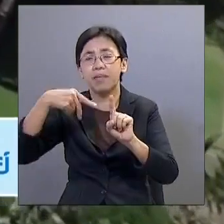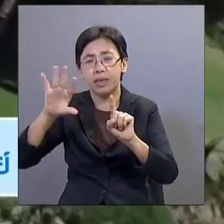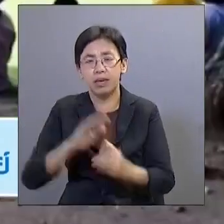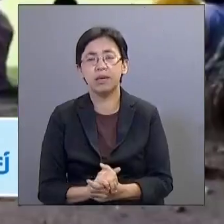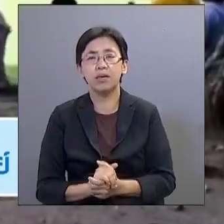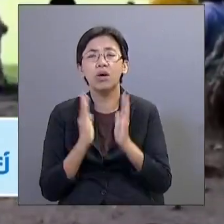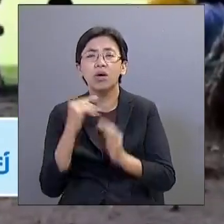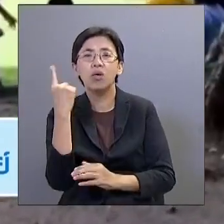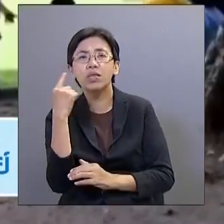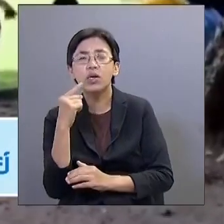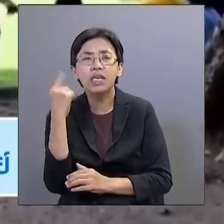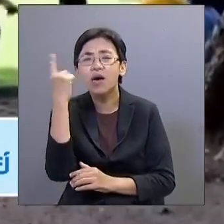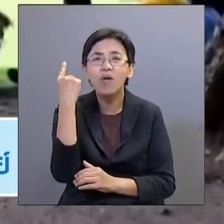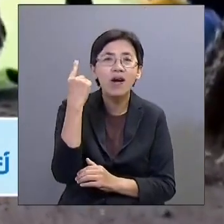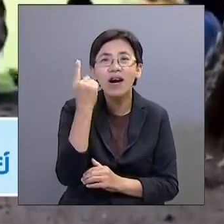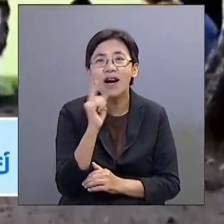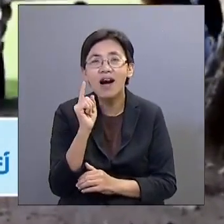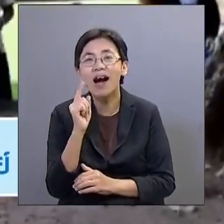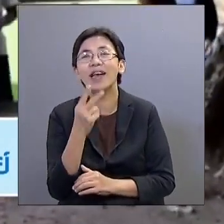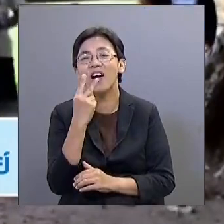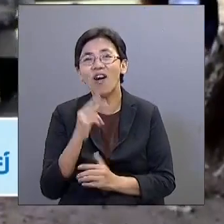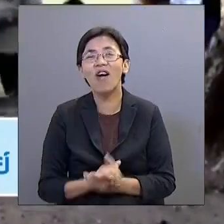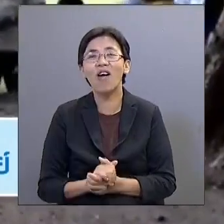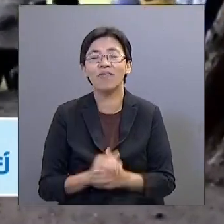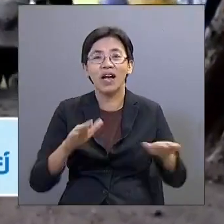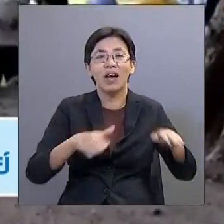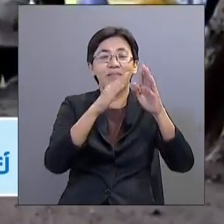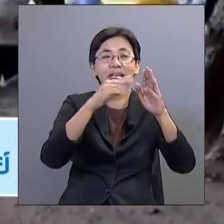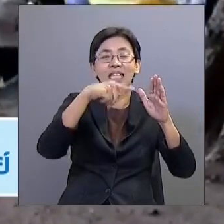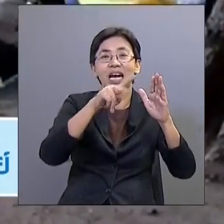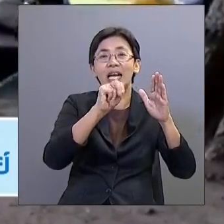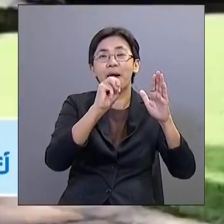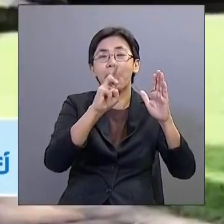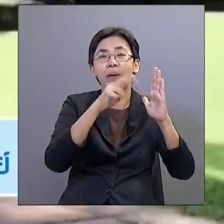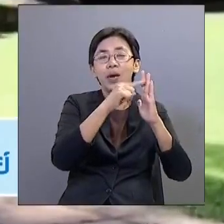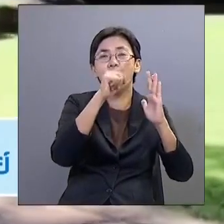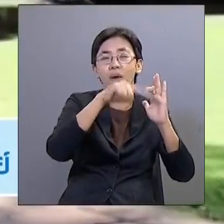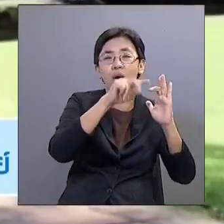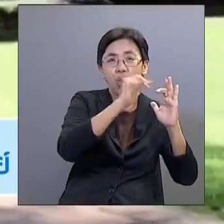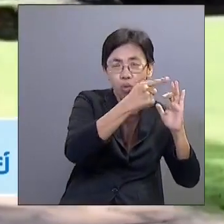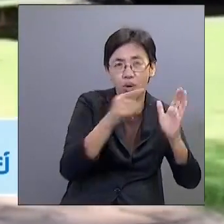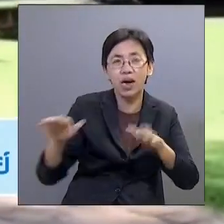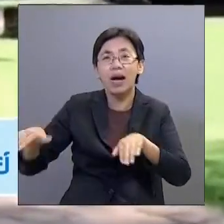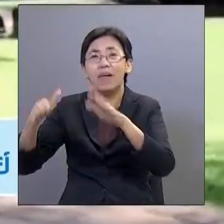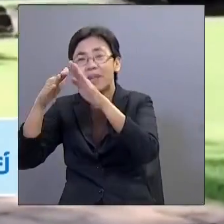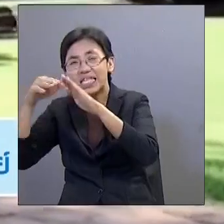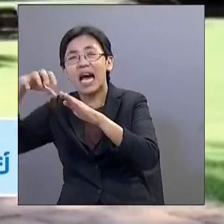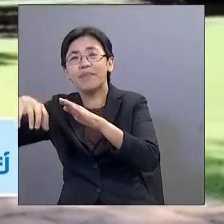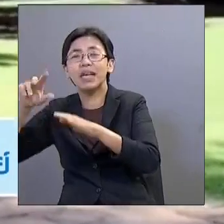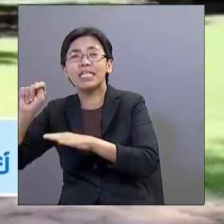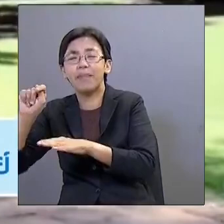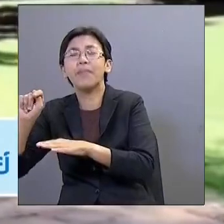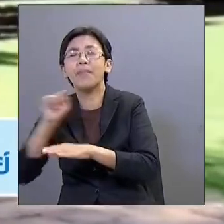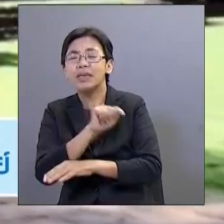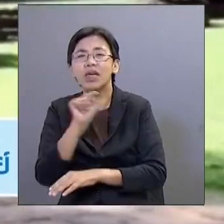องเที่ยวส่วนมากเลือกมาเที่ยวกันแบบเชื่อมโยงระหว่างปราสาทพนมรุ้งกับปราสาทเมืองต่ำโบราณสถาน2แห่งนี้เป็นแหล่งท่องเที่ยว